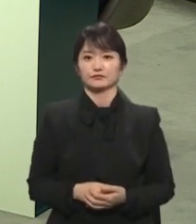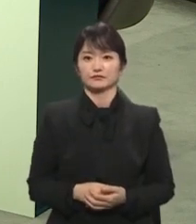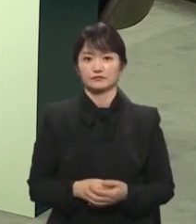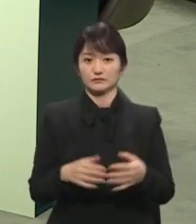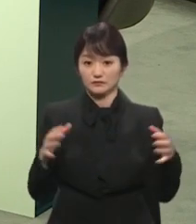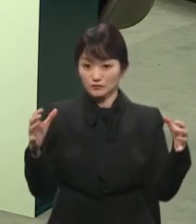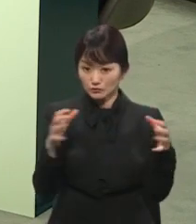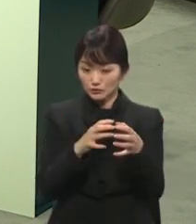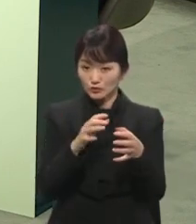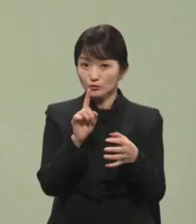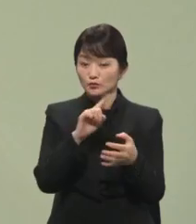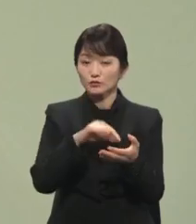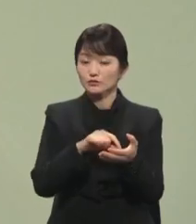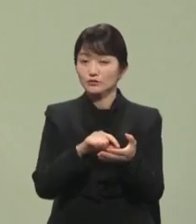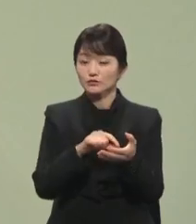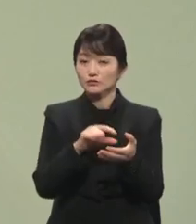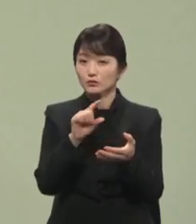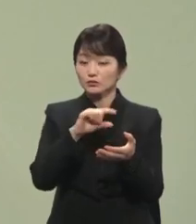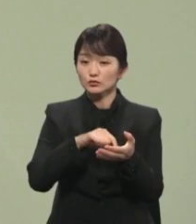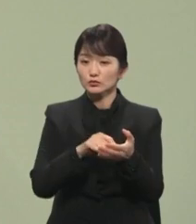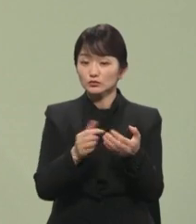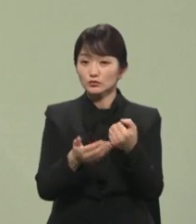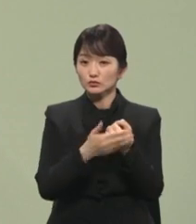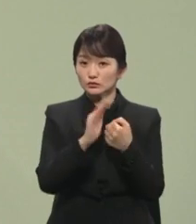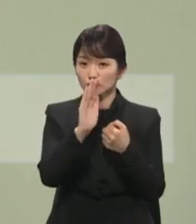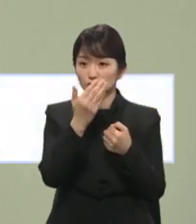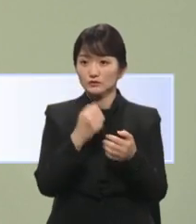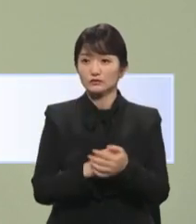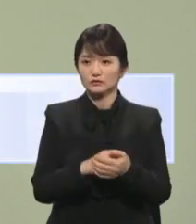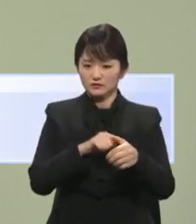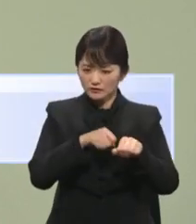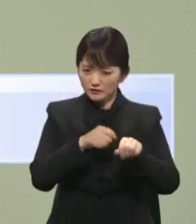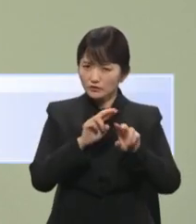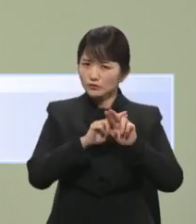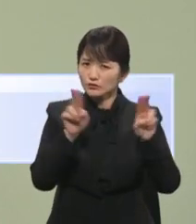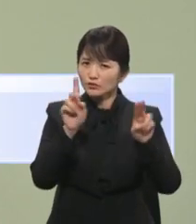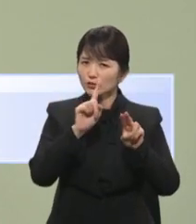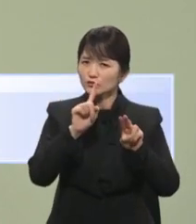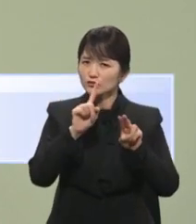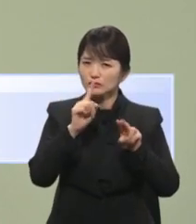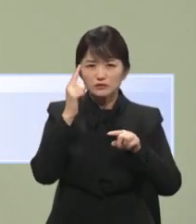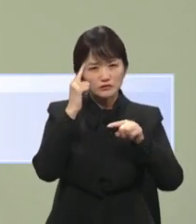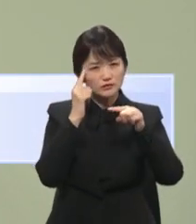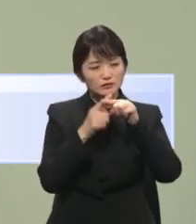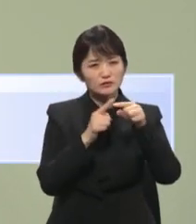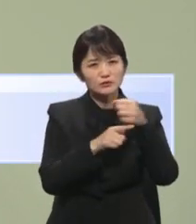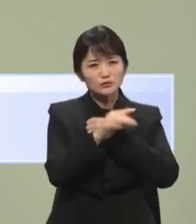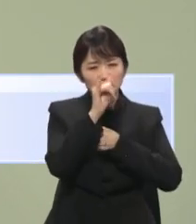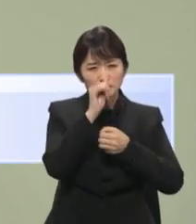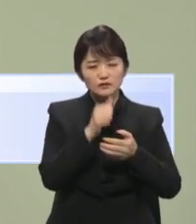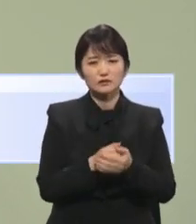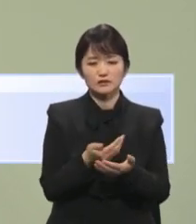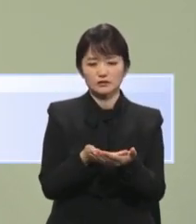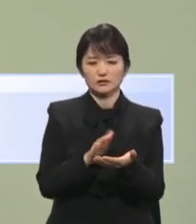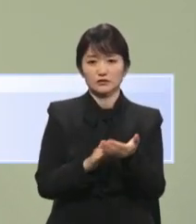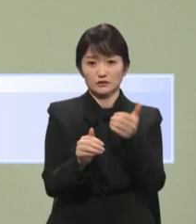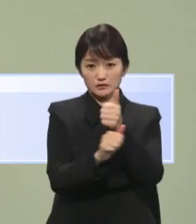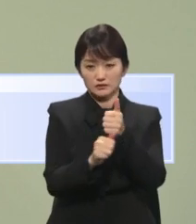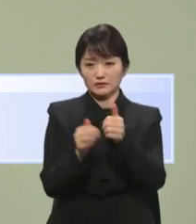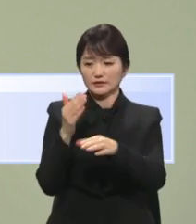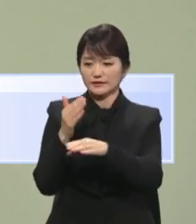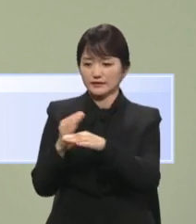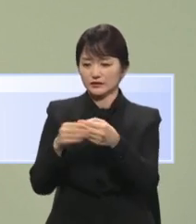보십니까 저는 이게 징계를 취소하면 어떤 긍정인 효과가 있느냐에 대해서 그게 혁신이 당 지도부들 좀 설명을 잘해줬으면